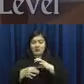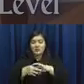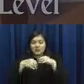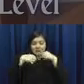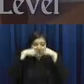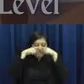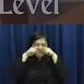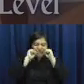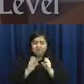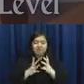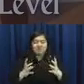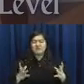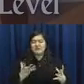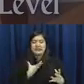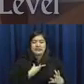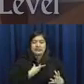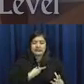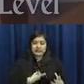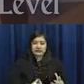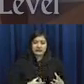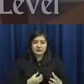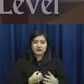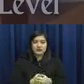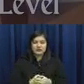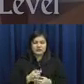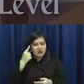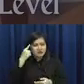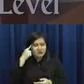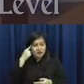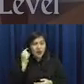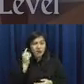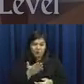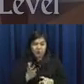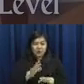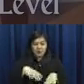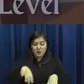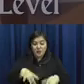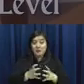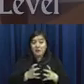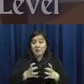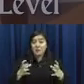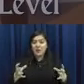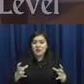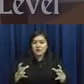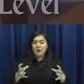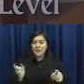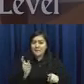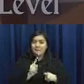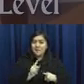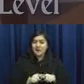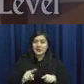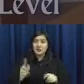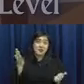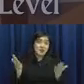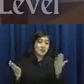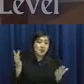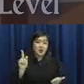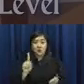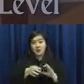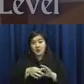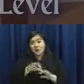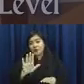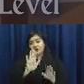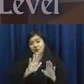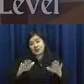tindi ng pagpapagal mo sa pamilya mo, may lumabas pang bakla sa pamilya mo? Wow! Tindi naman. Wow. You see, I'm not trying